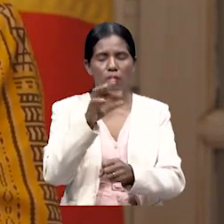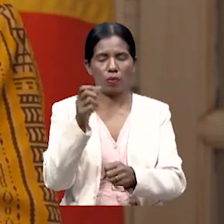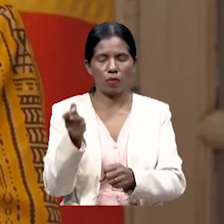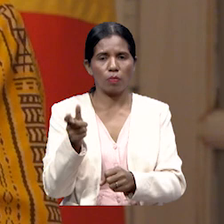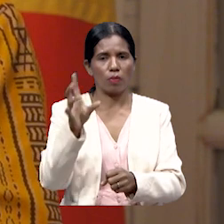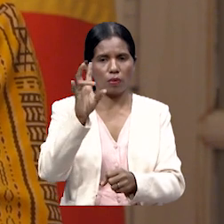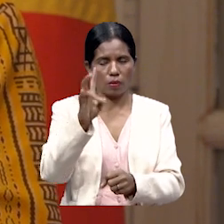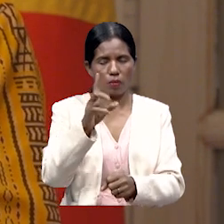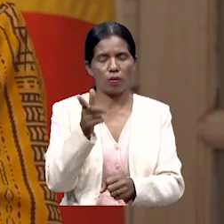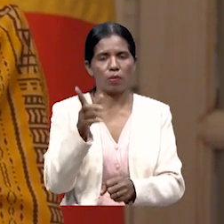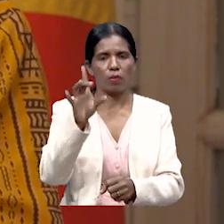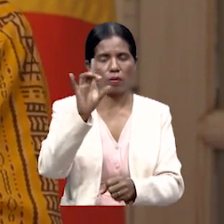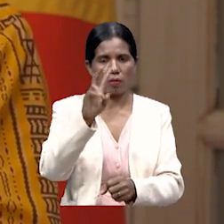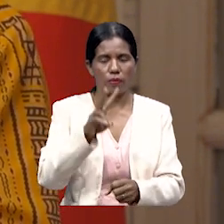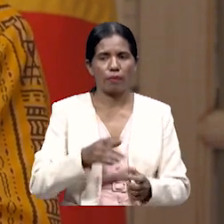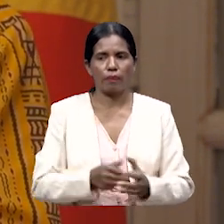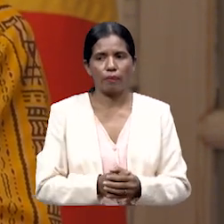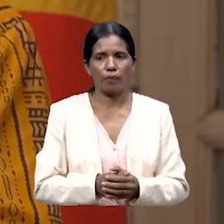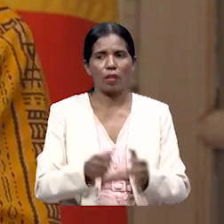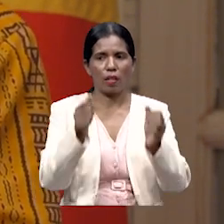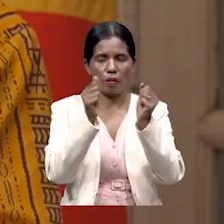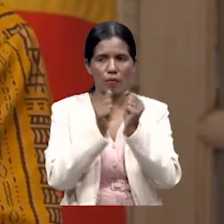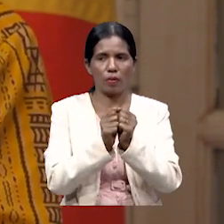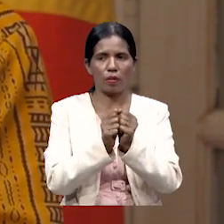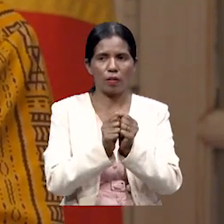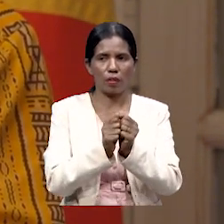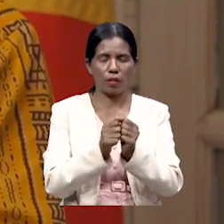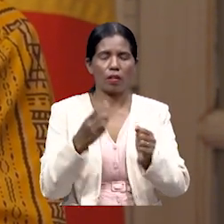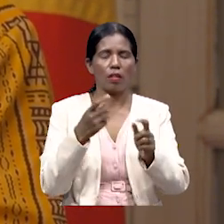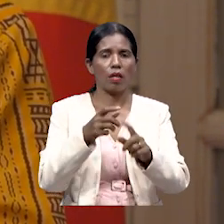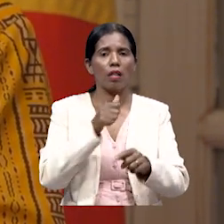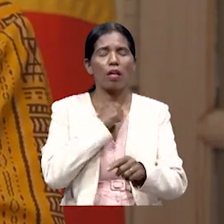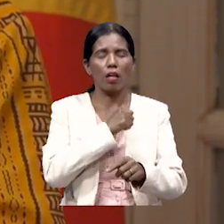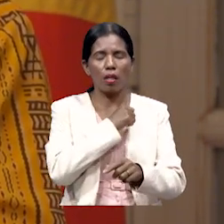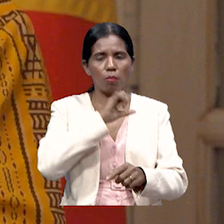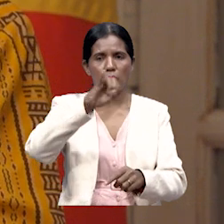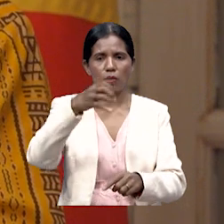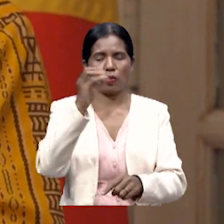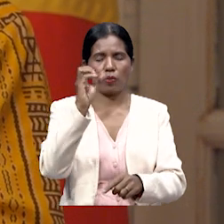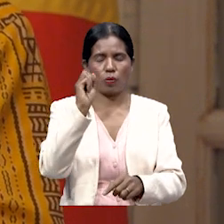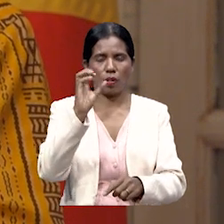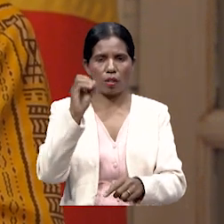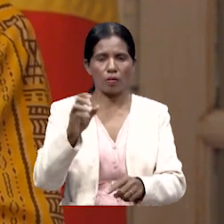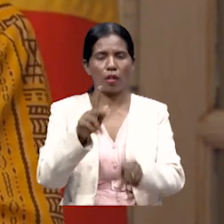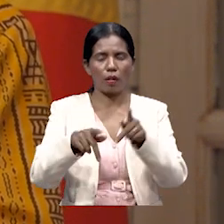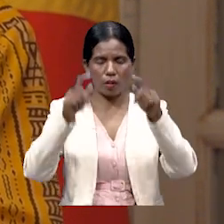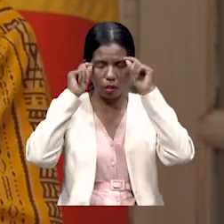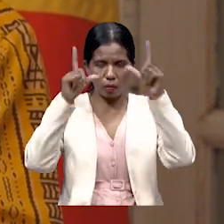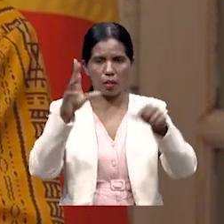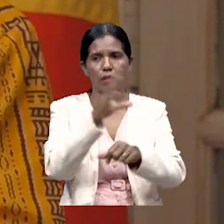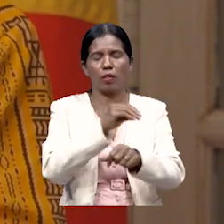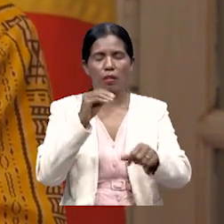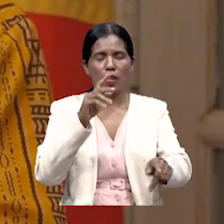terus. Kamu tuh kalau kita orang yang pada zaman fideres kita kan timur west dan mau sedang